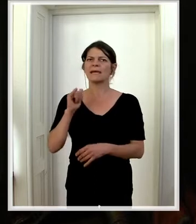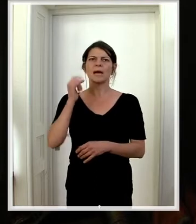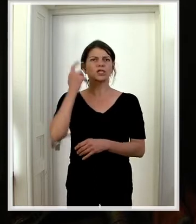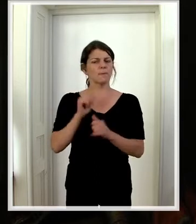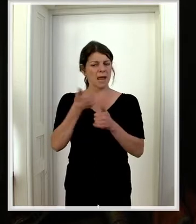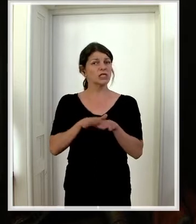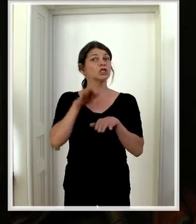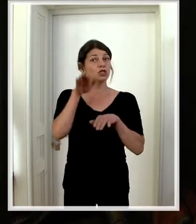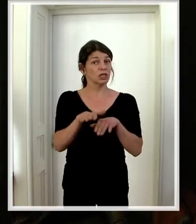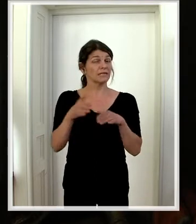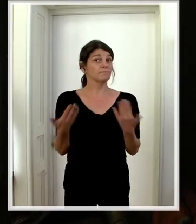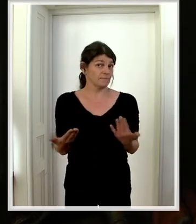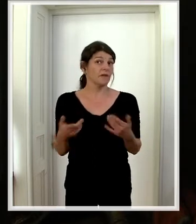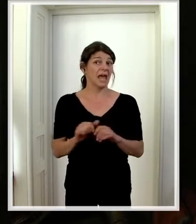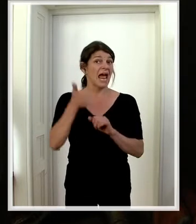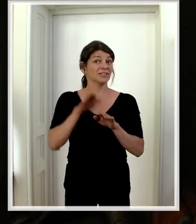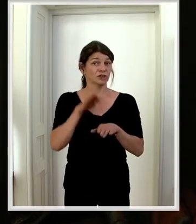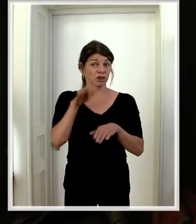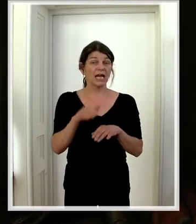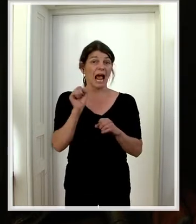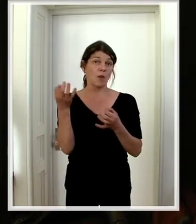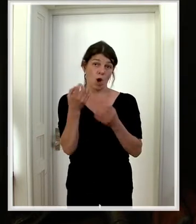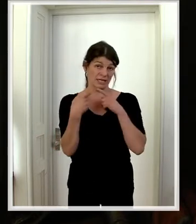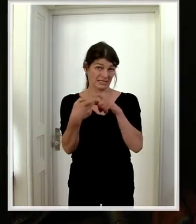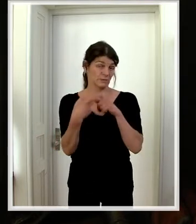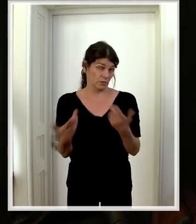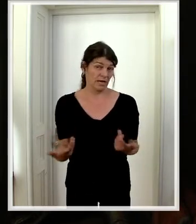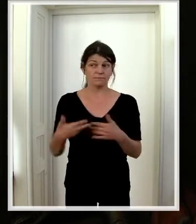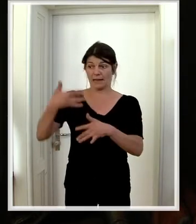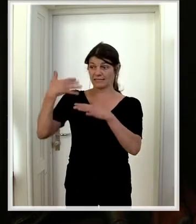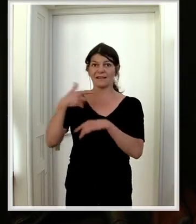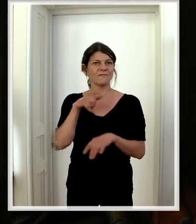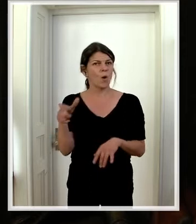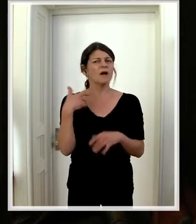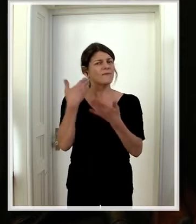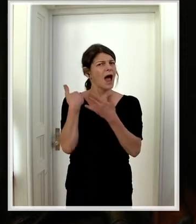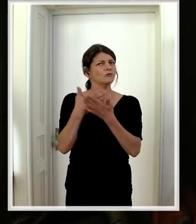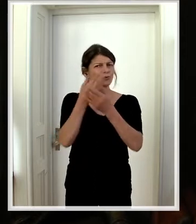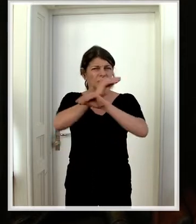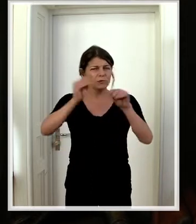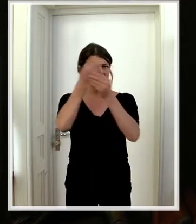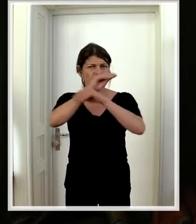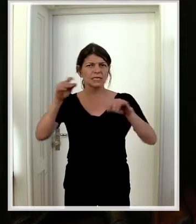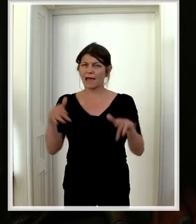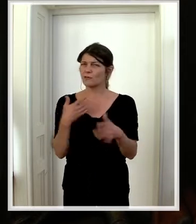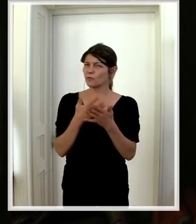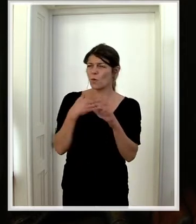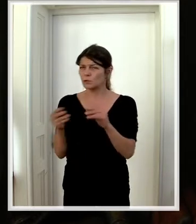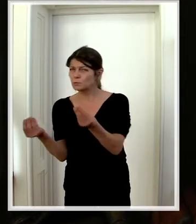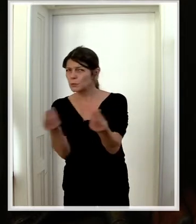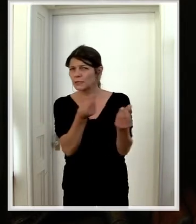Schritt und über den ersten Schritt können wir heute diskutieren, haben wir in den letzten Wochen dürfen informieren und spüren auch in